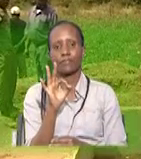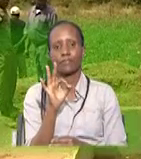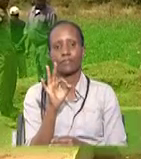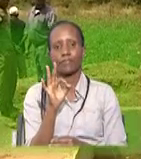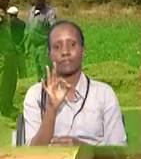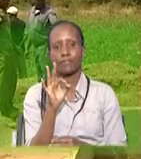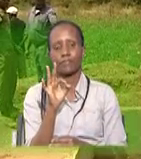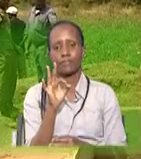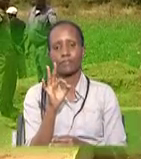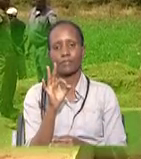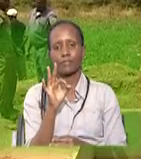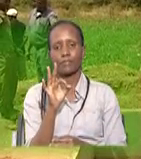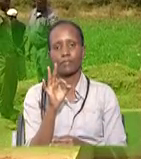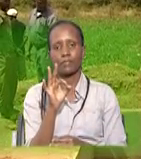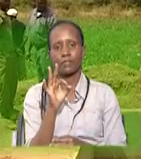Na